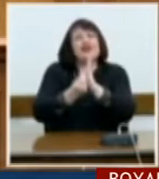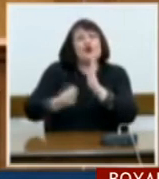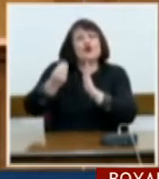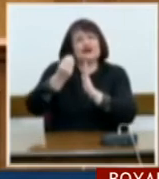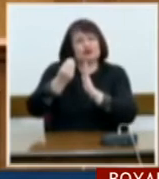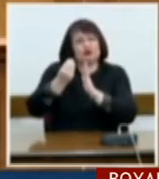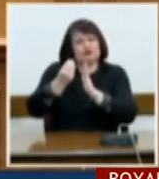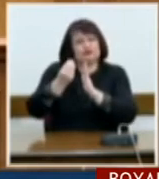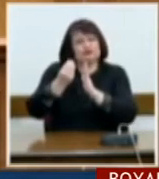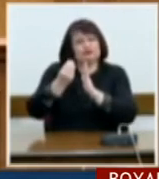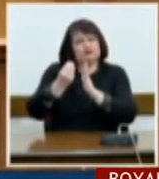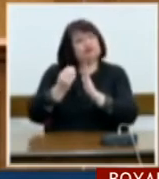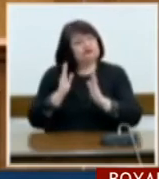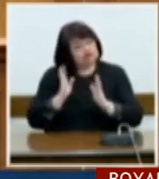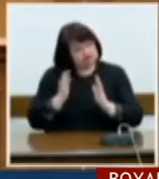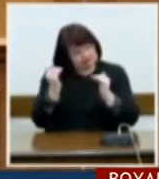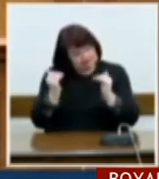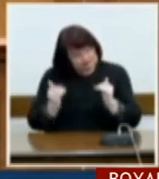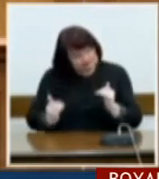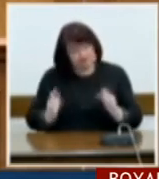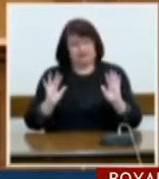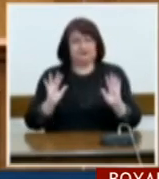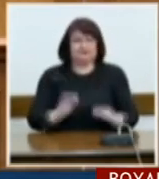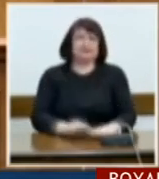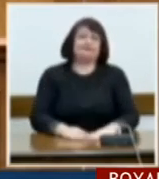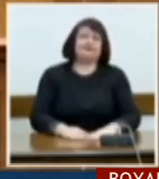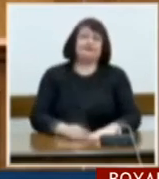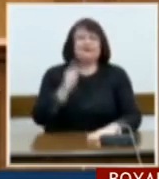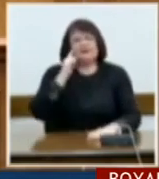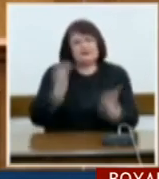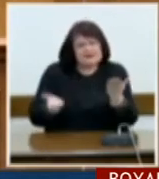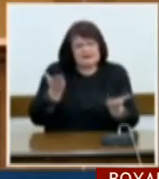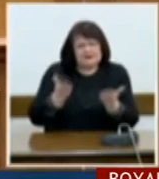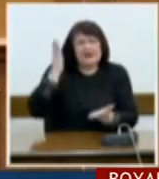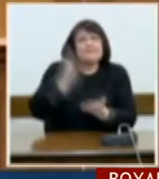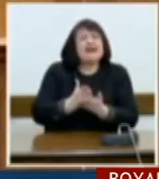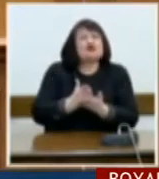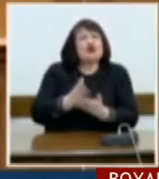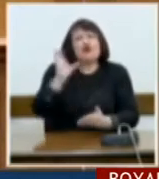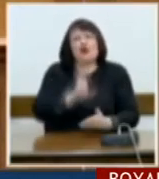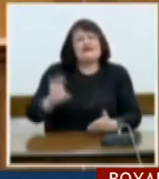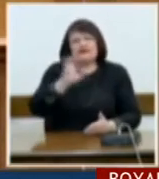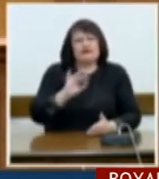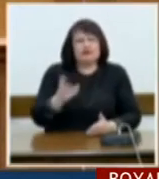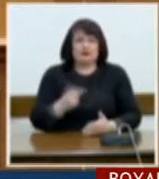Οκτώβριο τουλάχιστον, με τον ευρωπαϊκό μέσο όρο να είναι στο